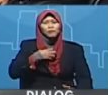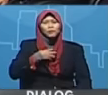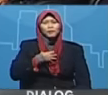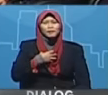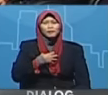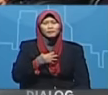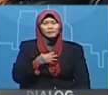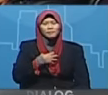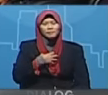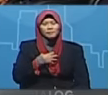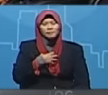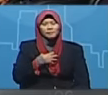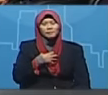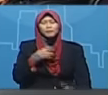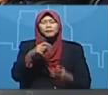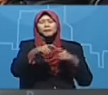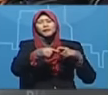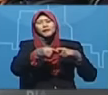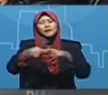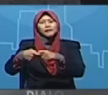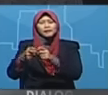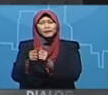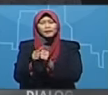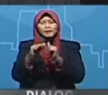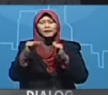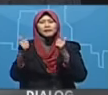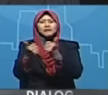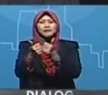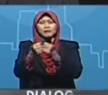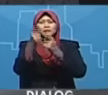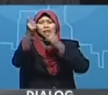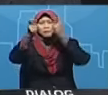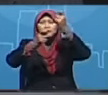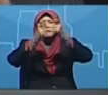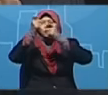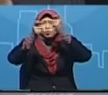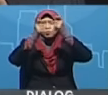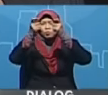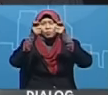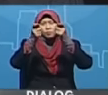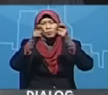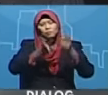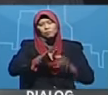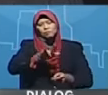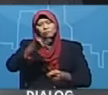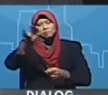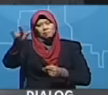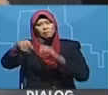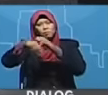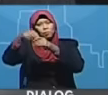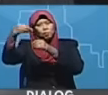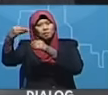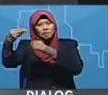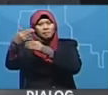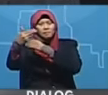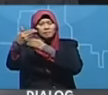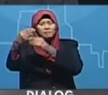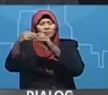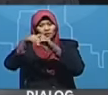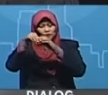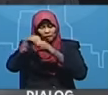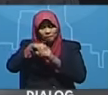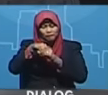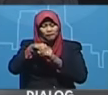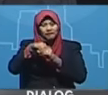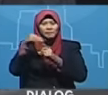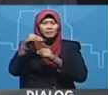yang aduan kita dapat yang berkaitan dengan agensi pelancongan. Uh-huh. Ini sama ada yang keluar ataupun yang ada di dalam negara lah.